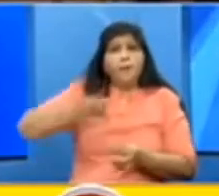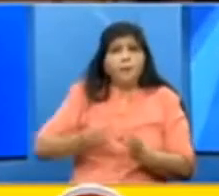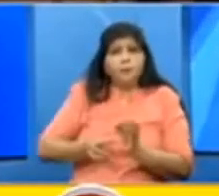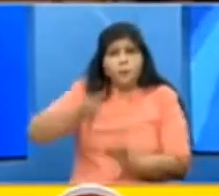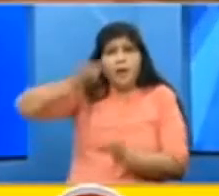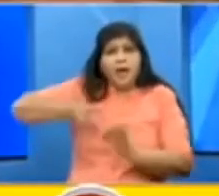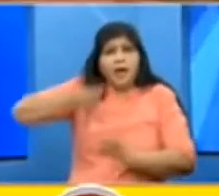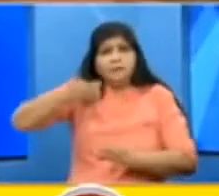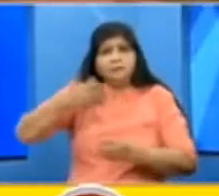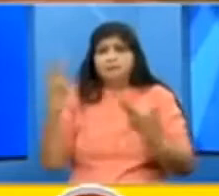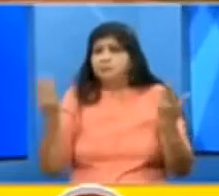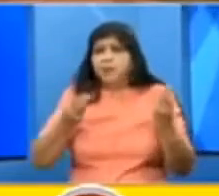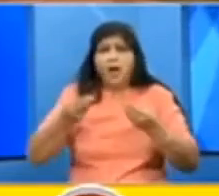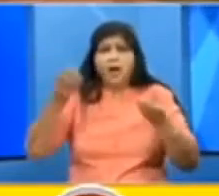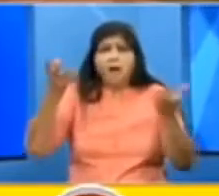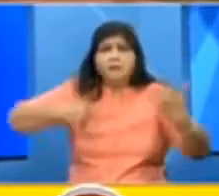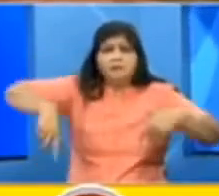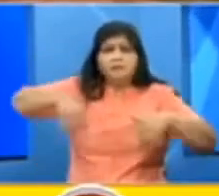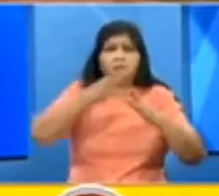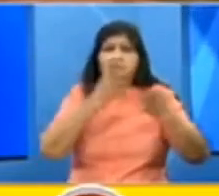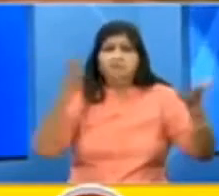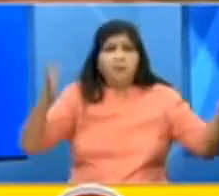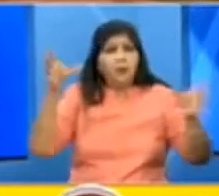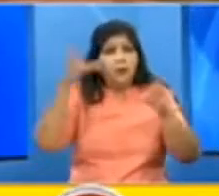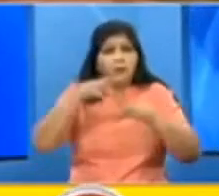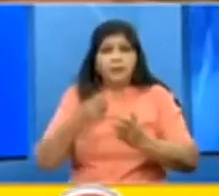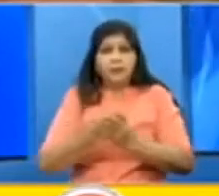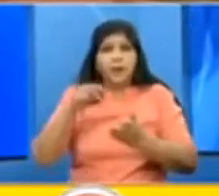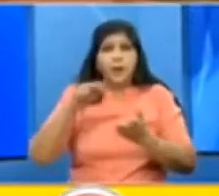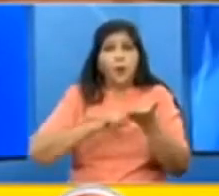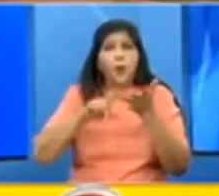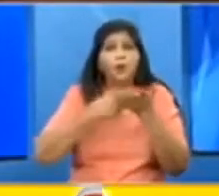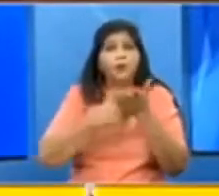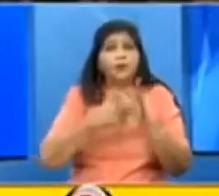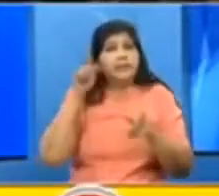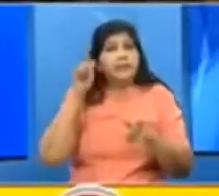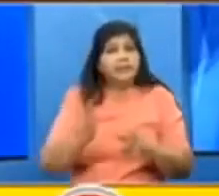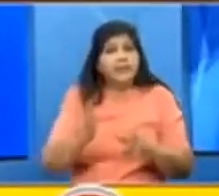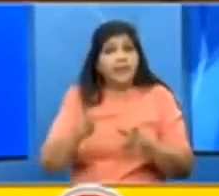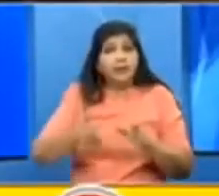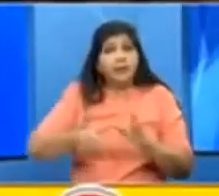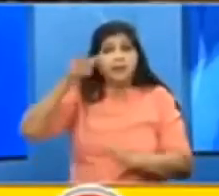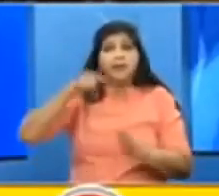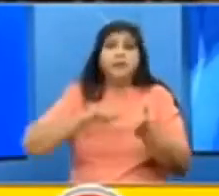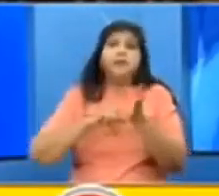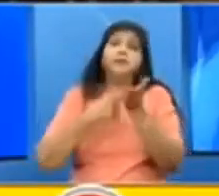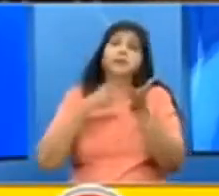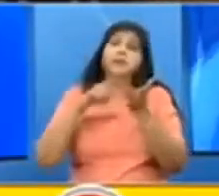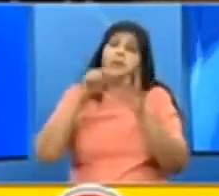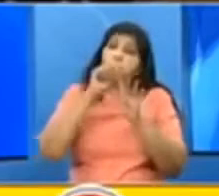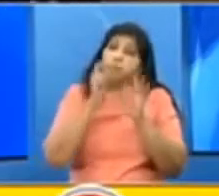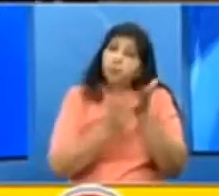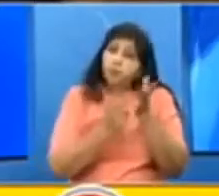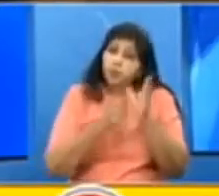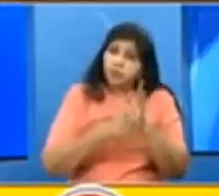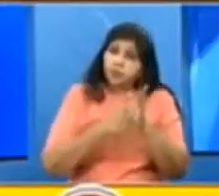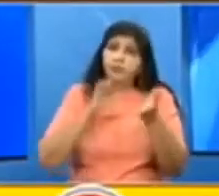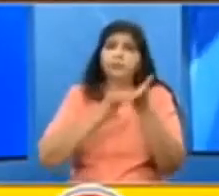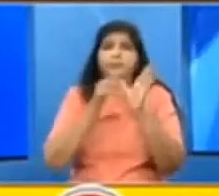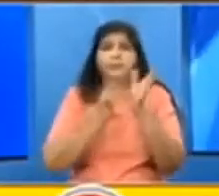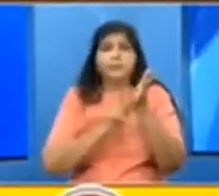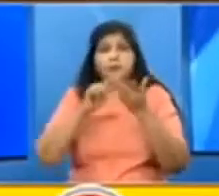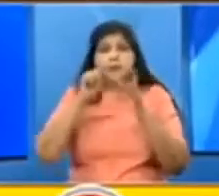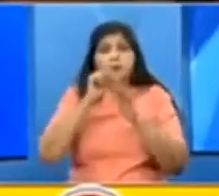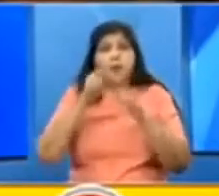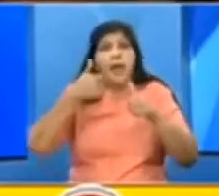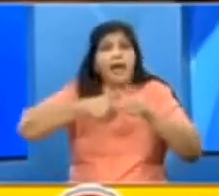बांस कितनी बड़ी मात्रा में होता है। अब इसी बांस से त्रिपुरा, मणिपुर, असम के